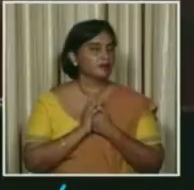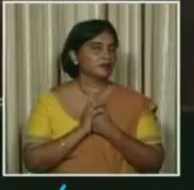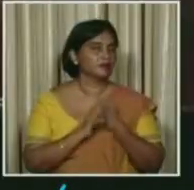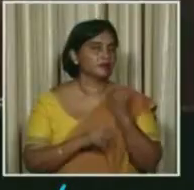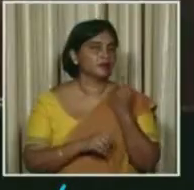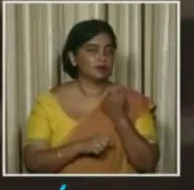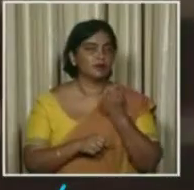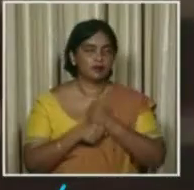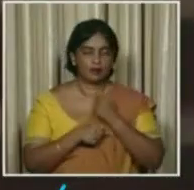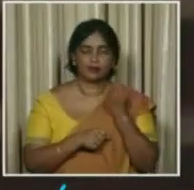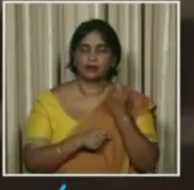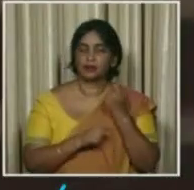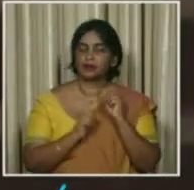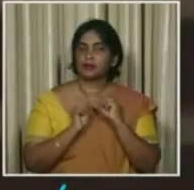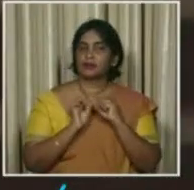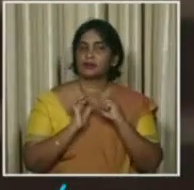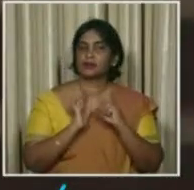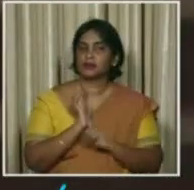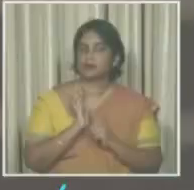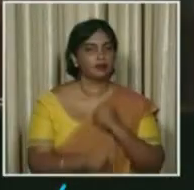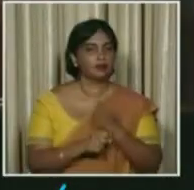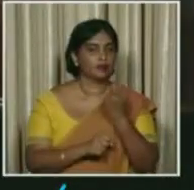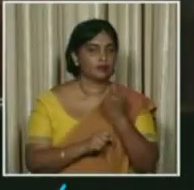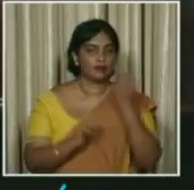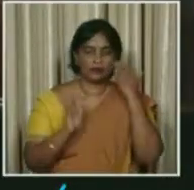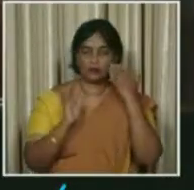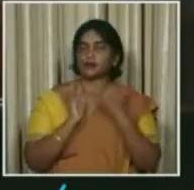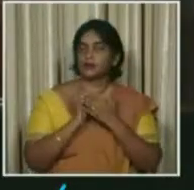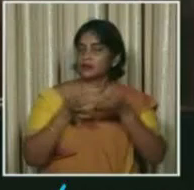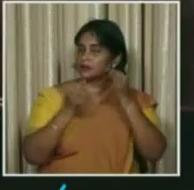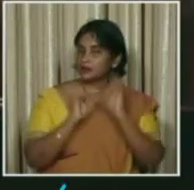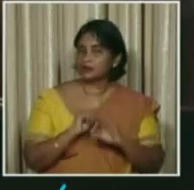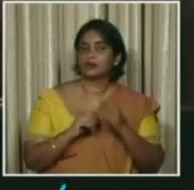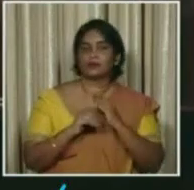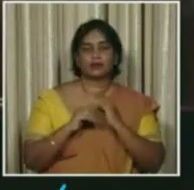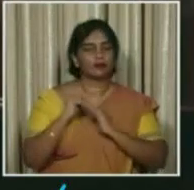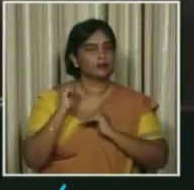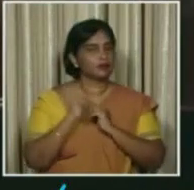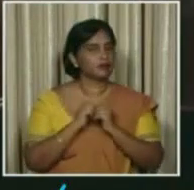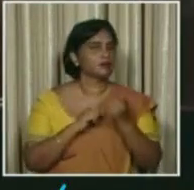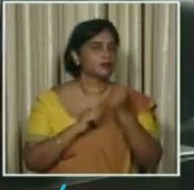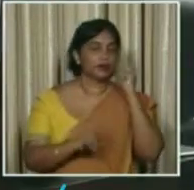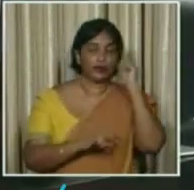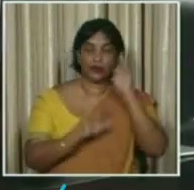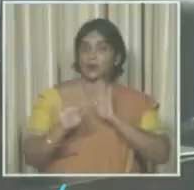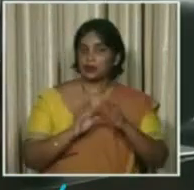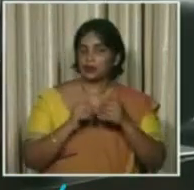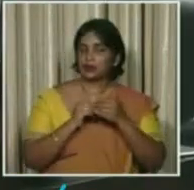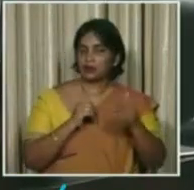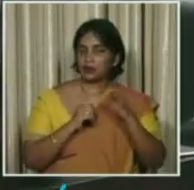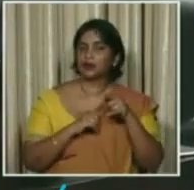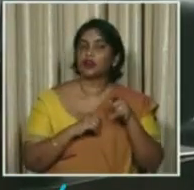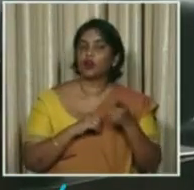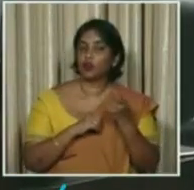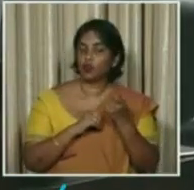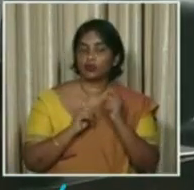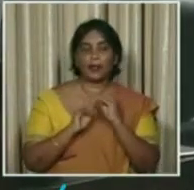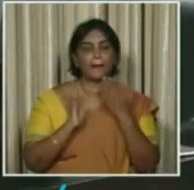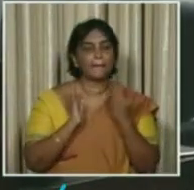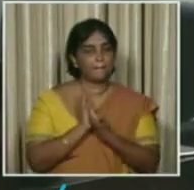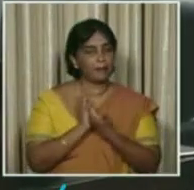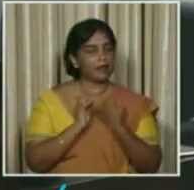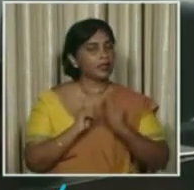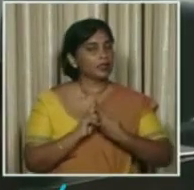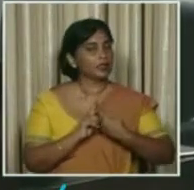රාජ්‍ය මූල්‍ය කල්මනාකරණ 52 පත ඉදිරිපත් කරනවා. වඩා යහපත් වූ සාර්ව ආර්ථික කල්මනාකරණය උදෙසා මූල්‍ය ප්‍රතිපත්තිය වැඩි